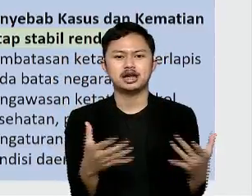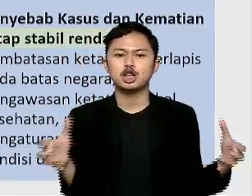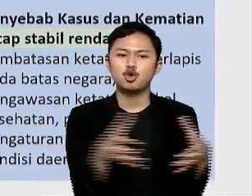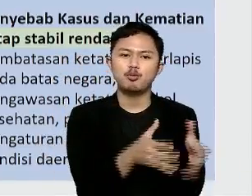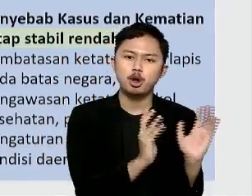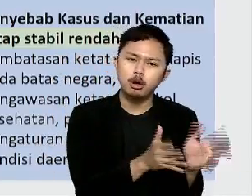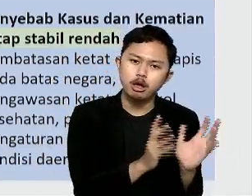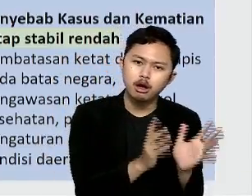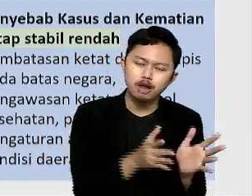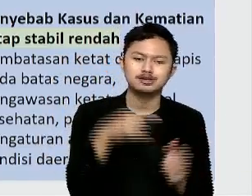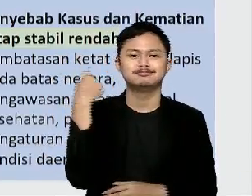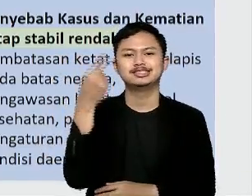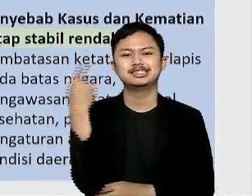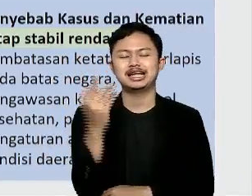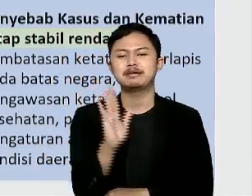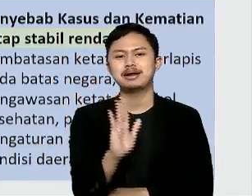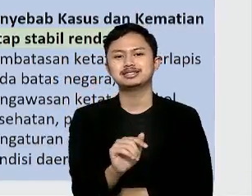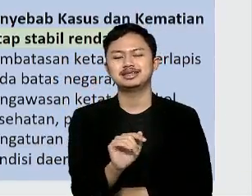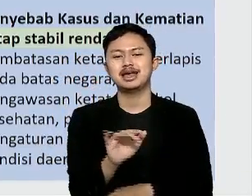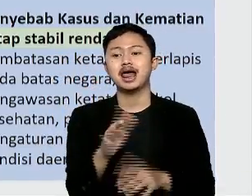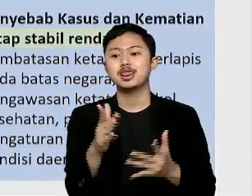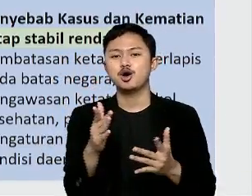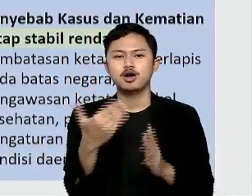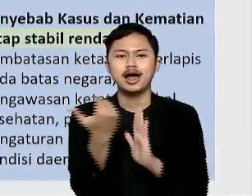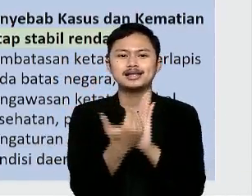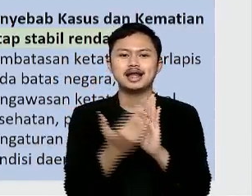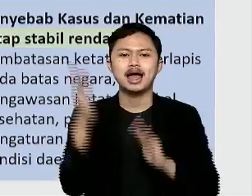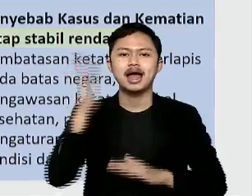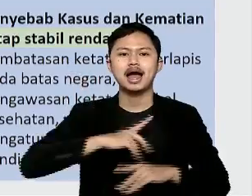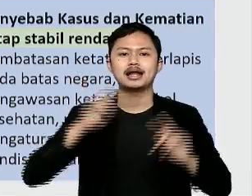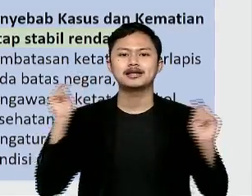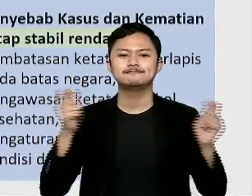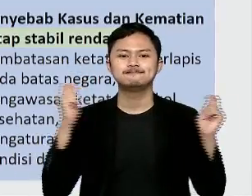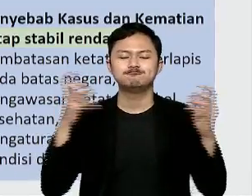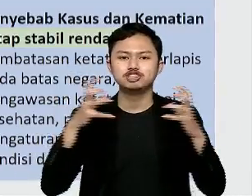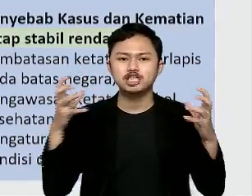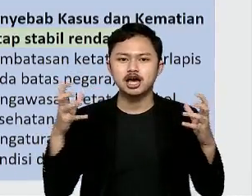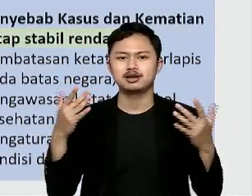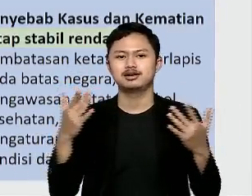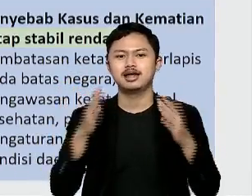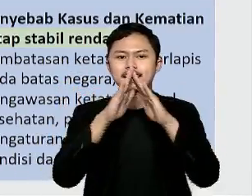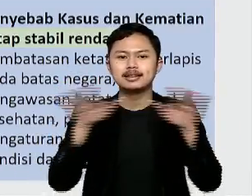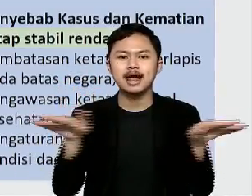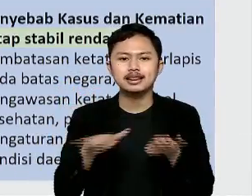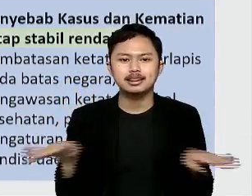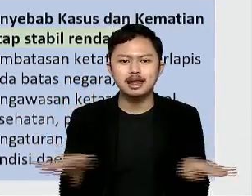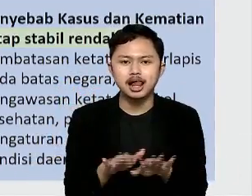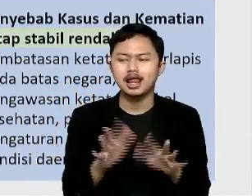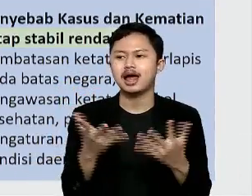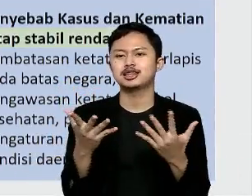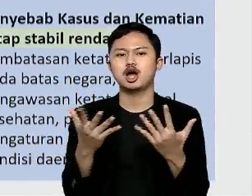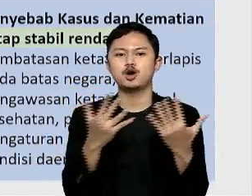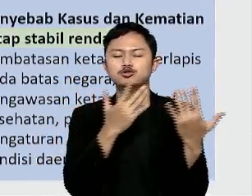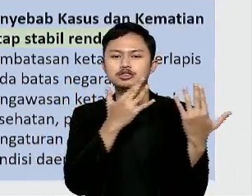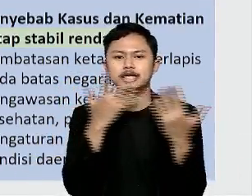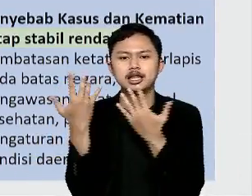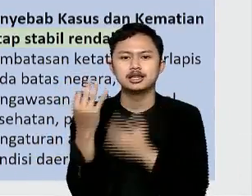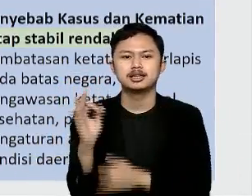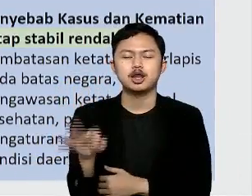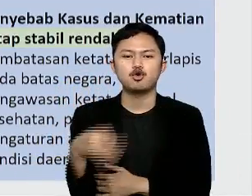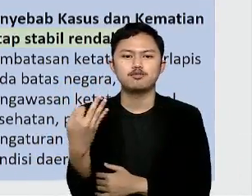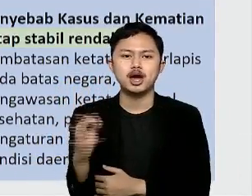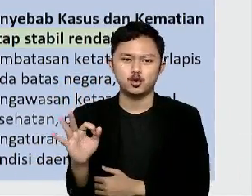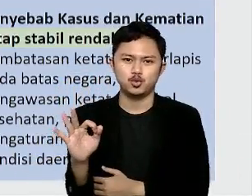maupun pemukiman selama periode Thanksgiving dan menjelang Natal serta Tahun Baru, menyebabkan